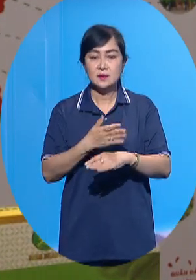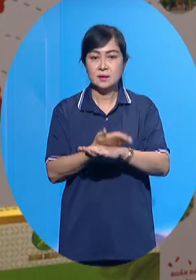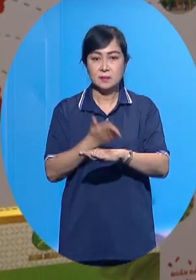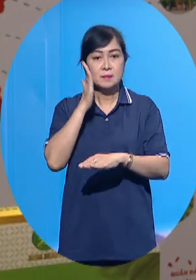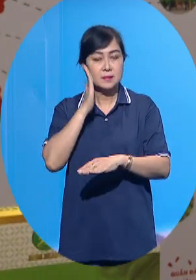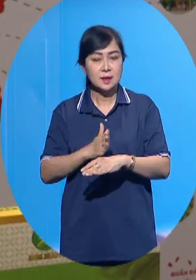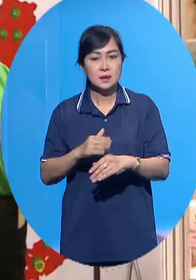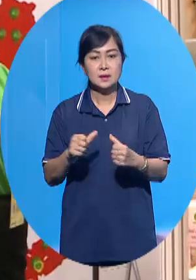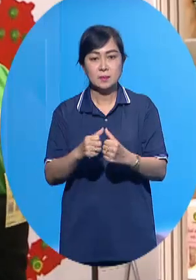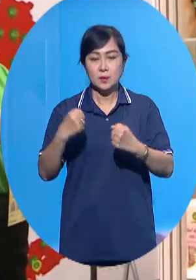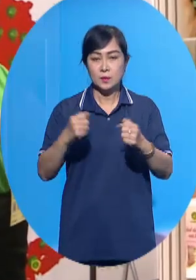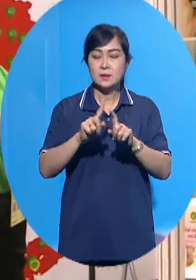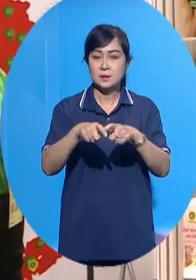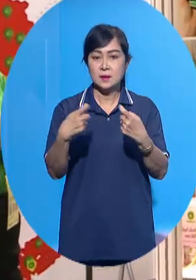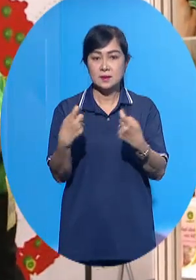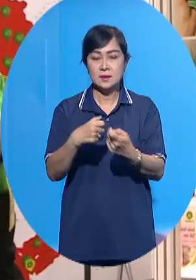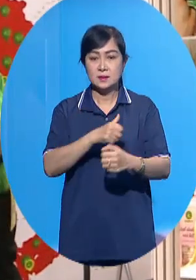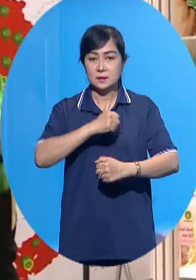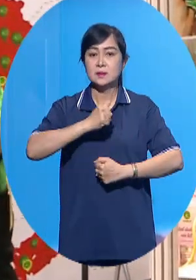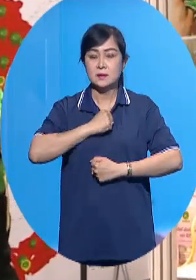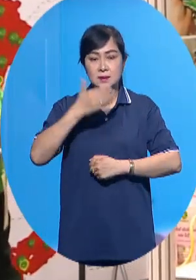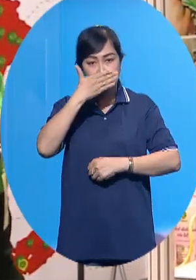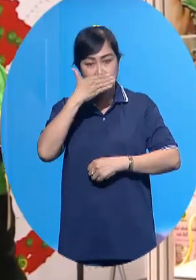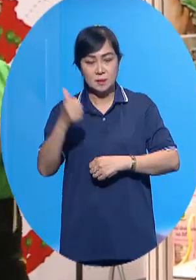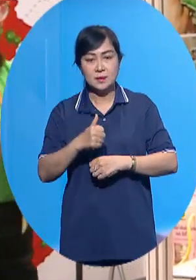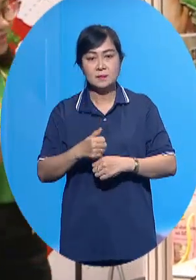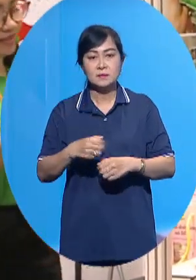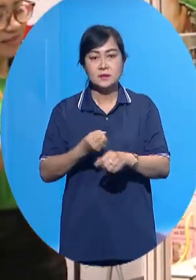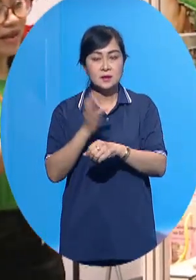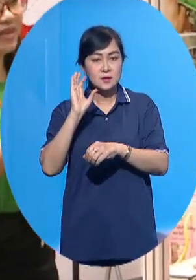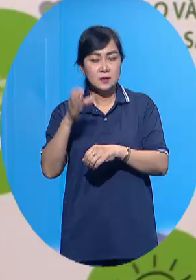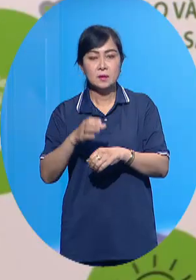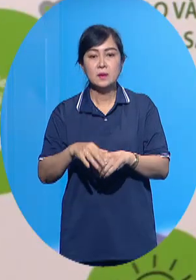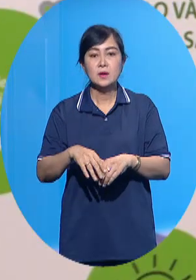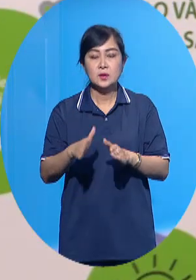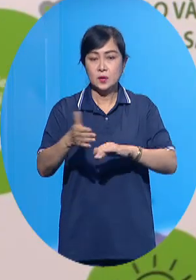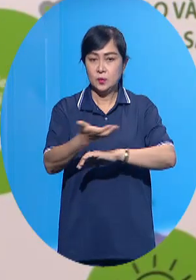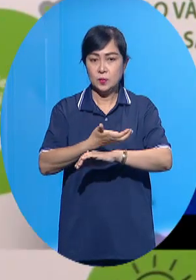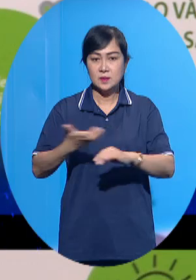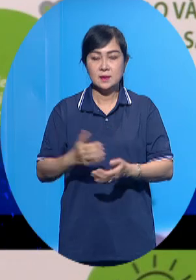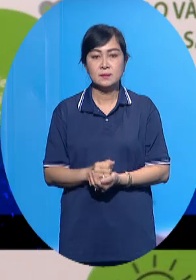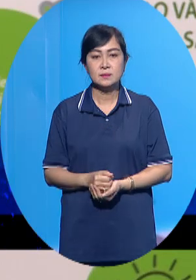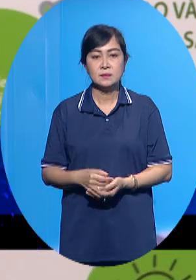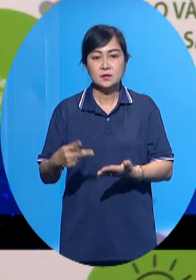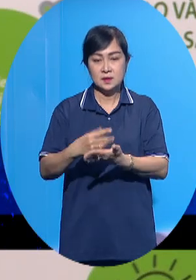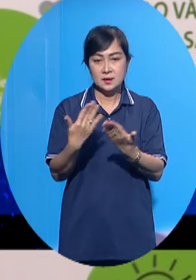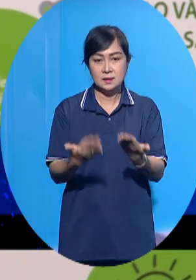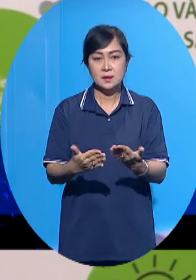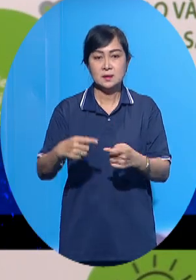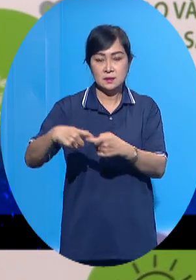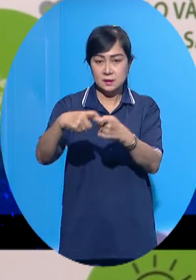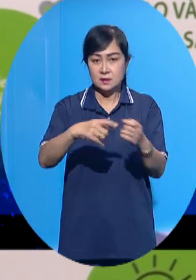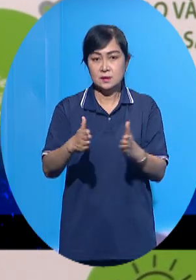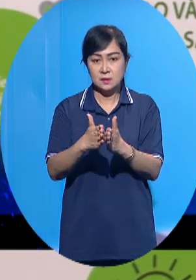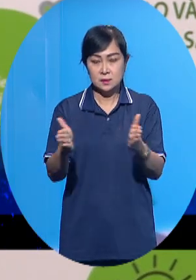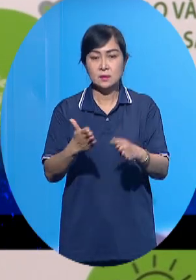phẩm sạch, chăm sóc sức khỏe cho gia đình, cho những người thân, đặc biệt là hướng tới xuất khẩu trong và ngoài nước. Qua cái sự kiện này thì sẽ kết nối được